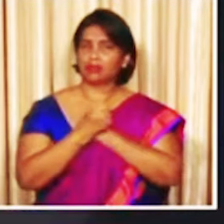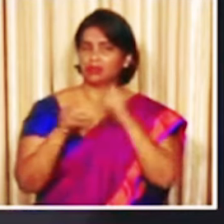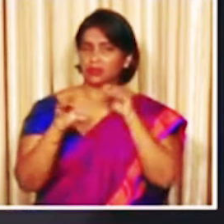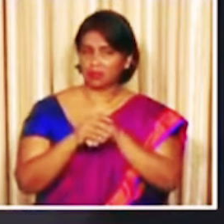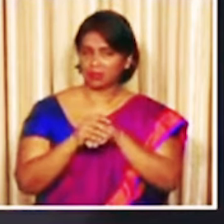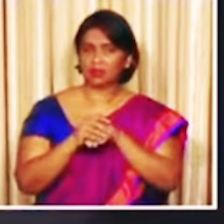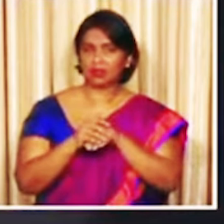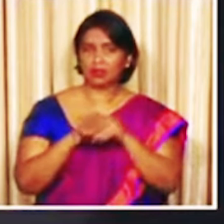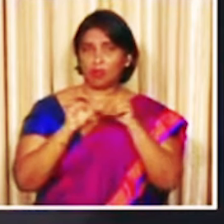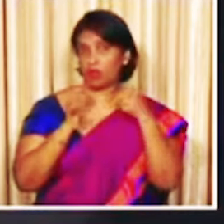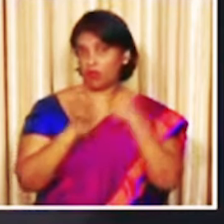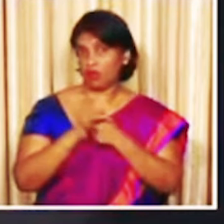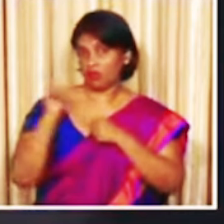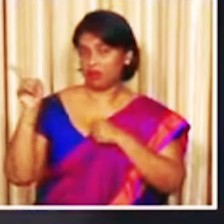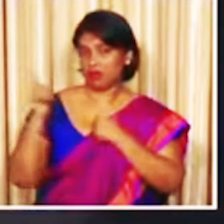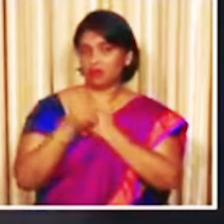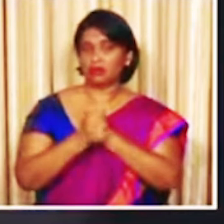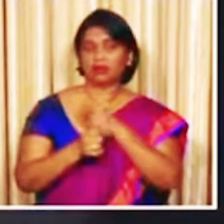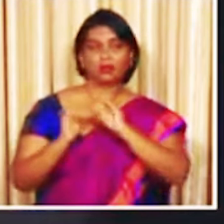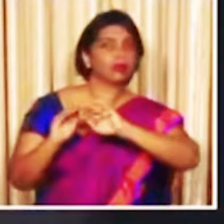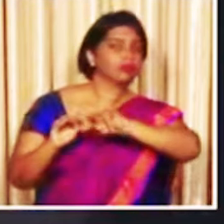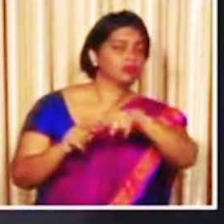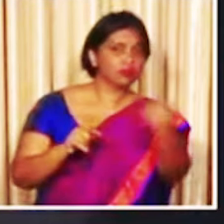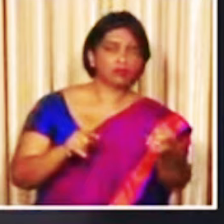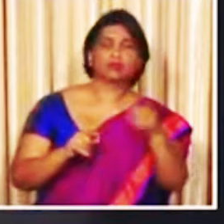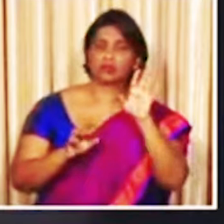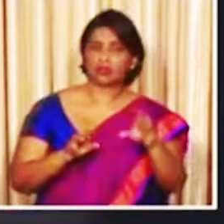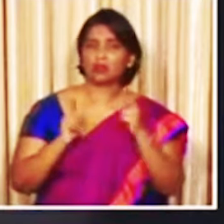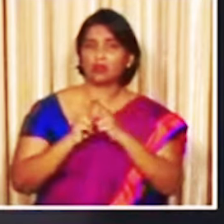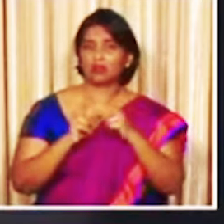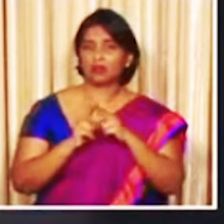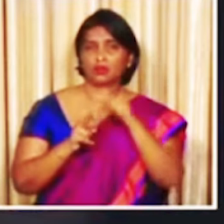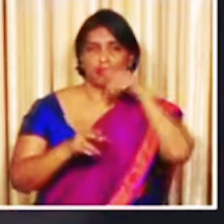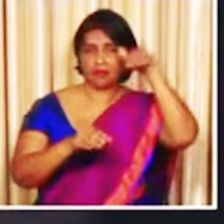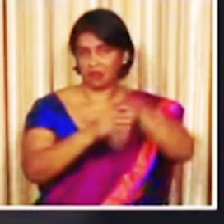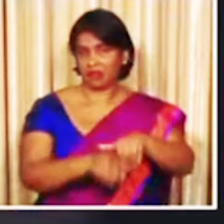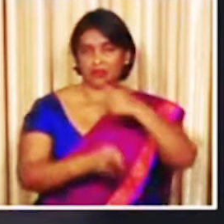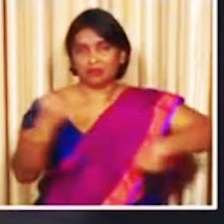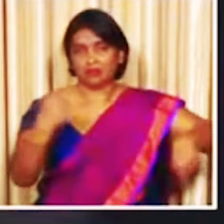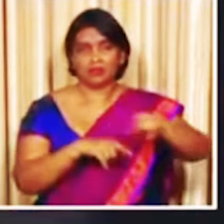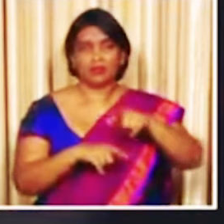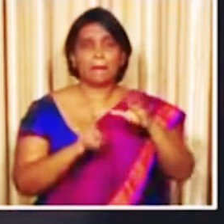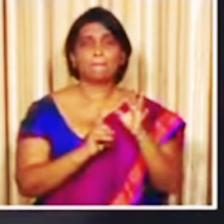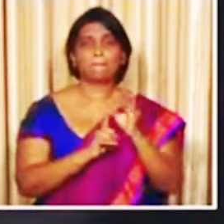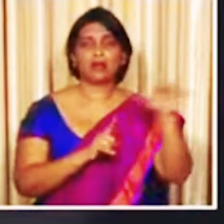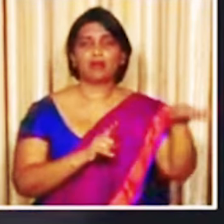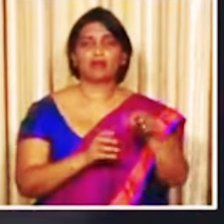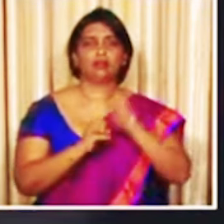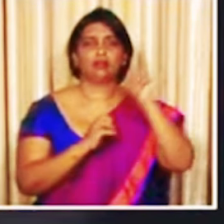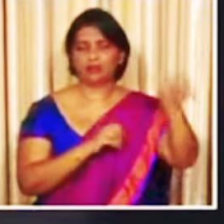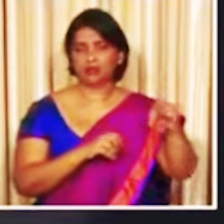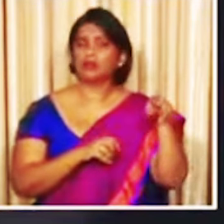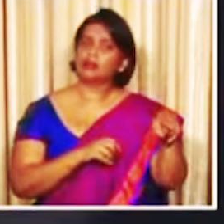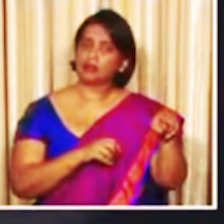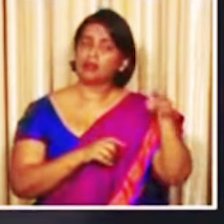මේ කියන්නේ වැලිකඩ බන්ධනාගාරය ගැන. එතන එහා පැත්තේ තමයි මේ ටොයිලට්ස් වල වල තියෙන්නේ. හැබැයි ඒක පෞද්ගලික ඉඩමකට ගිහින් තියෙනවා. ඒ